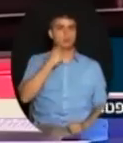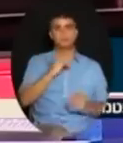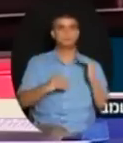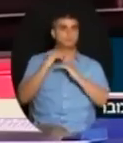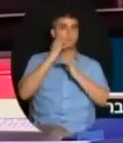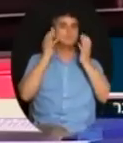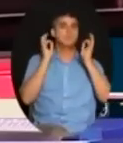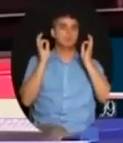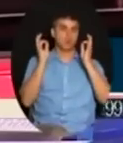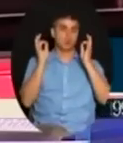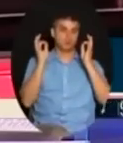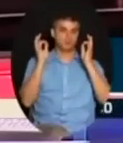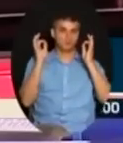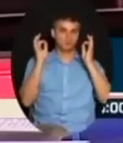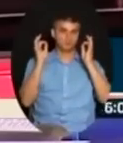גבוה במיוחד,